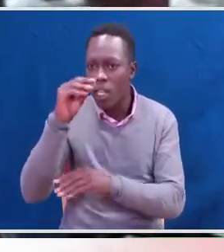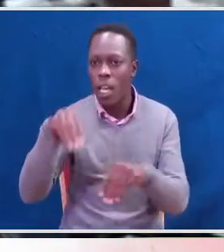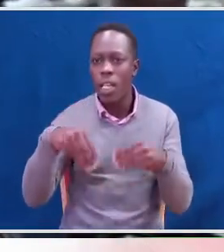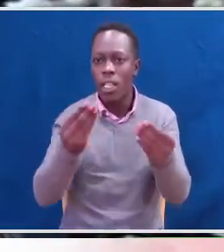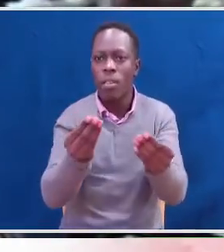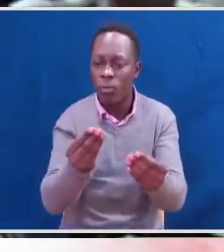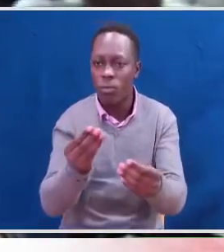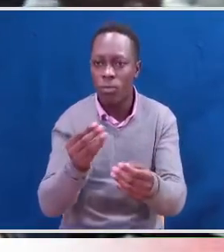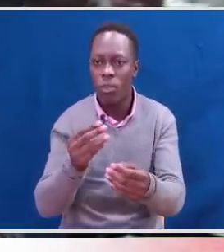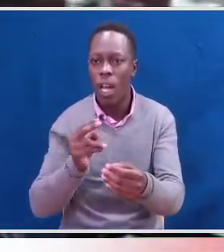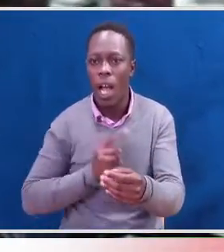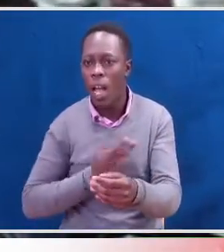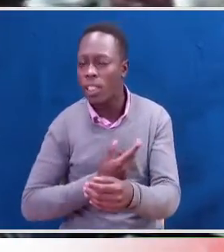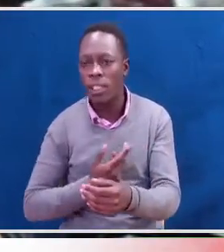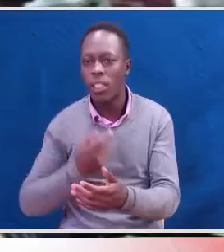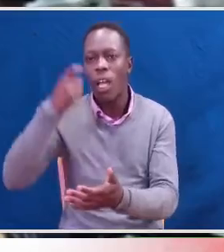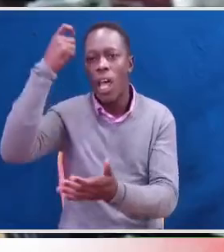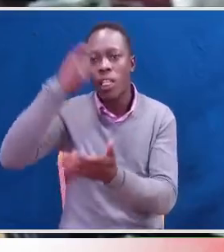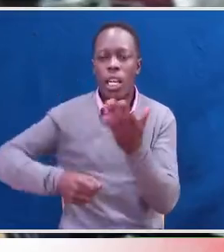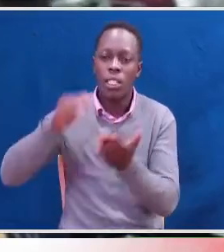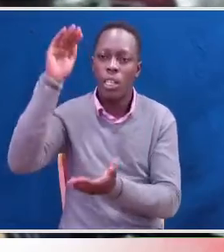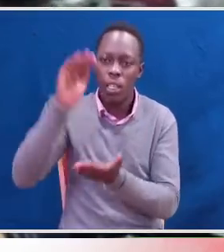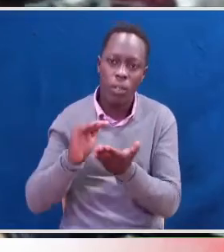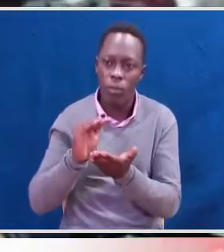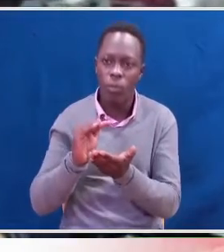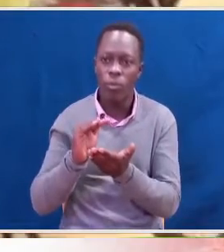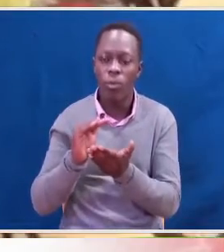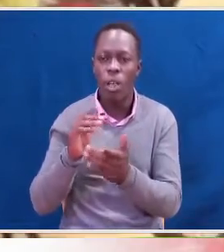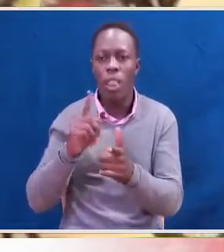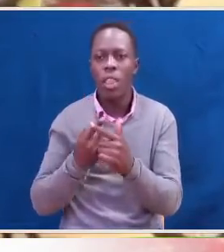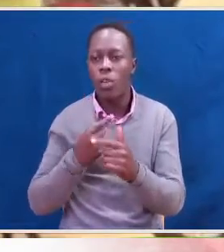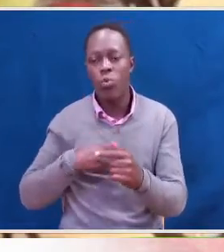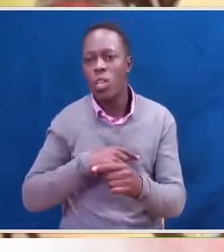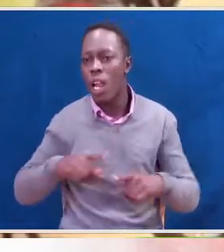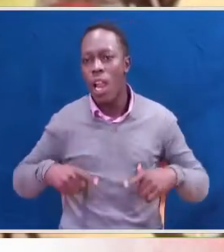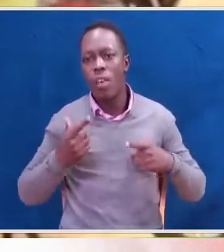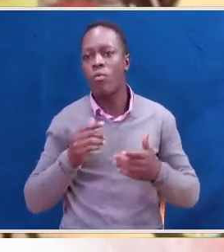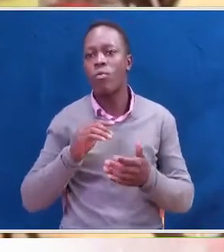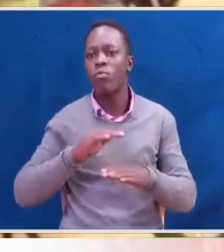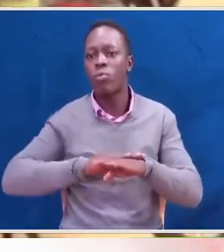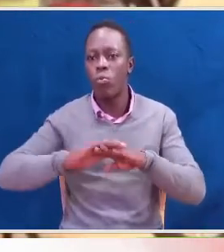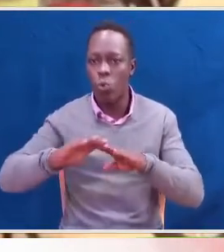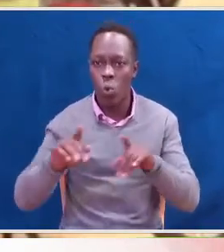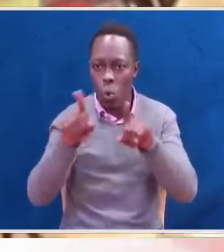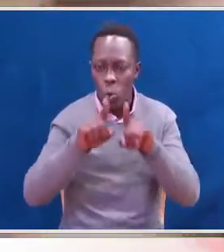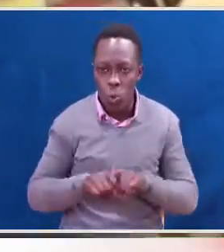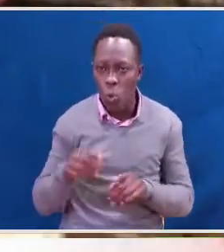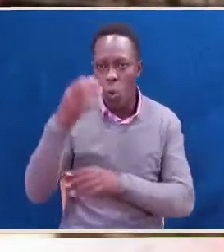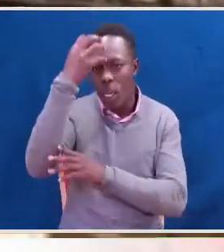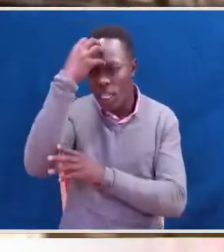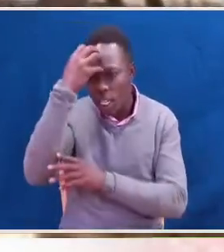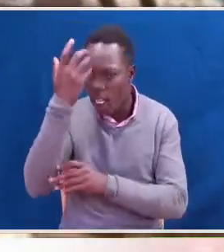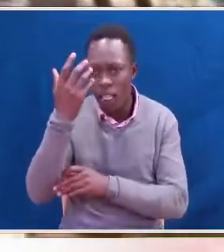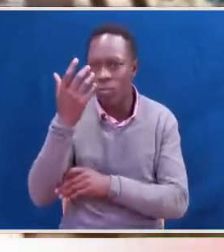some incentives, even tax reliefs, so that we may come up. Kaunti ya Trans Nzoia hali